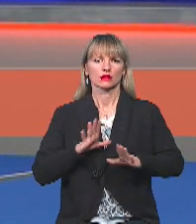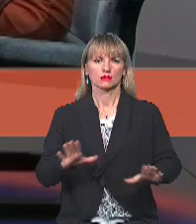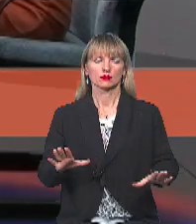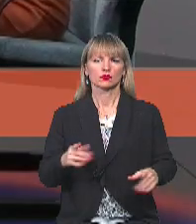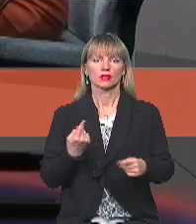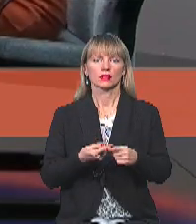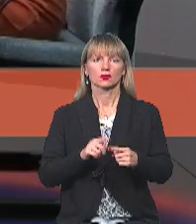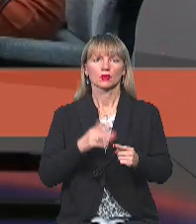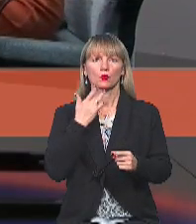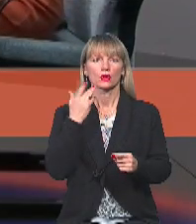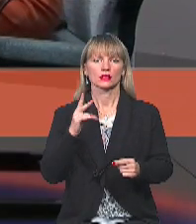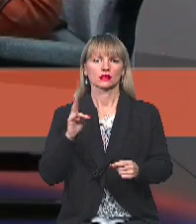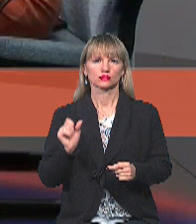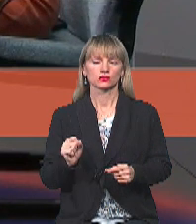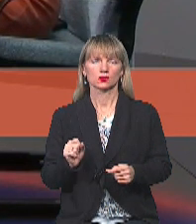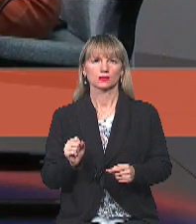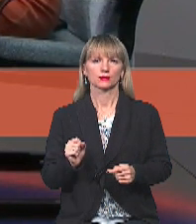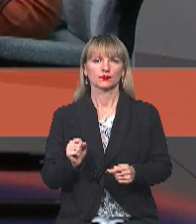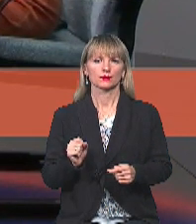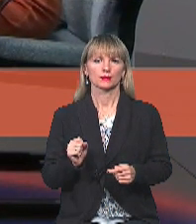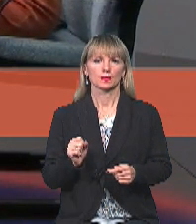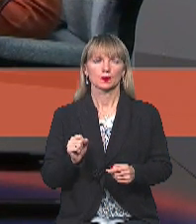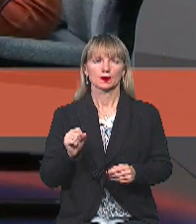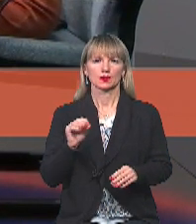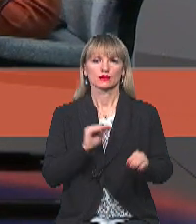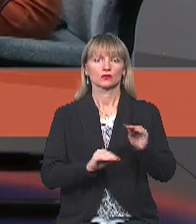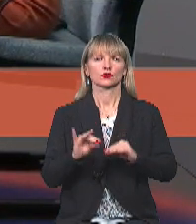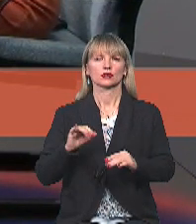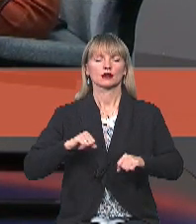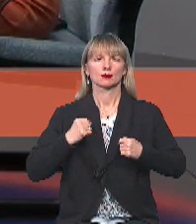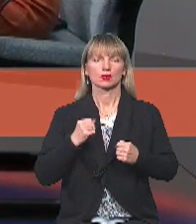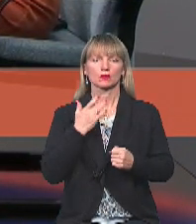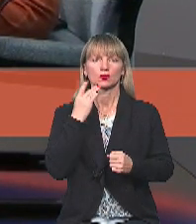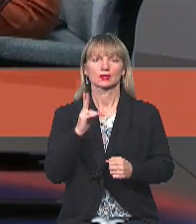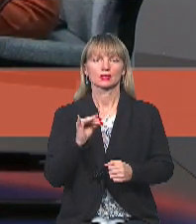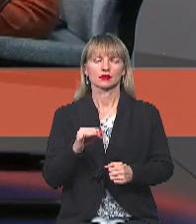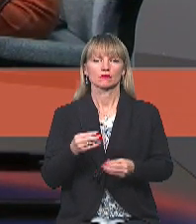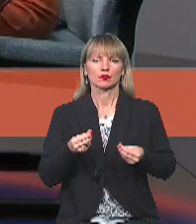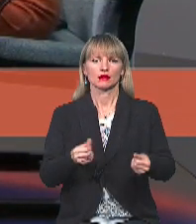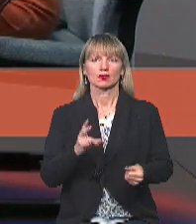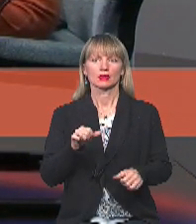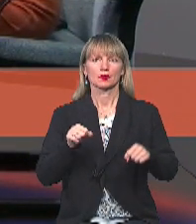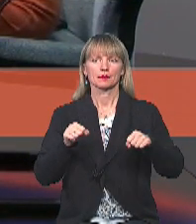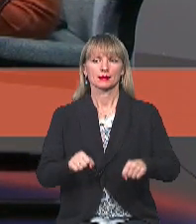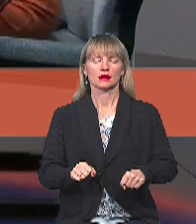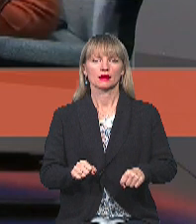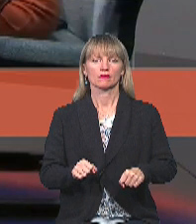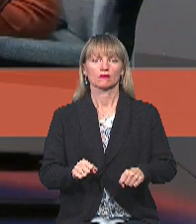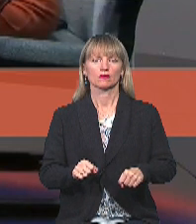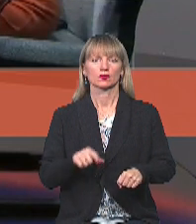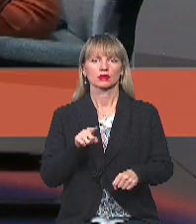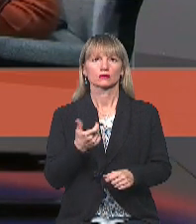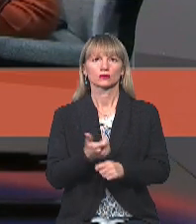знову-таки політична, да? От політична кон'юнктура і намагання політики впливати на право. Звичайно, бо там